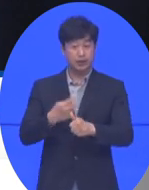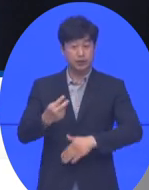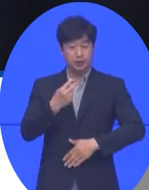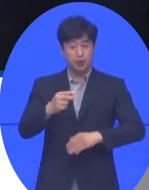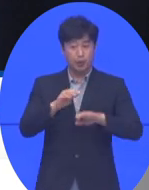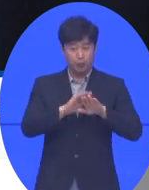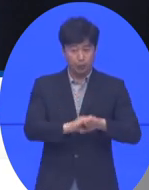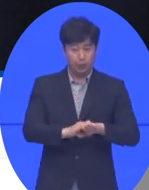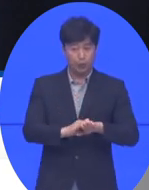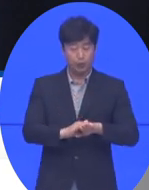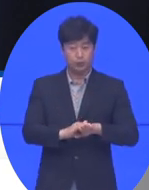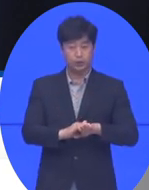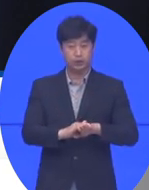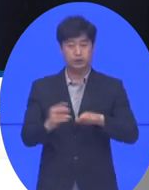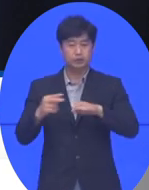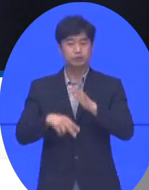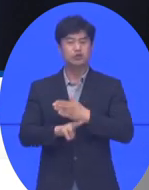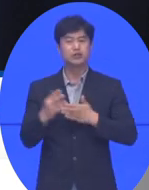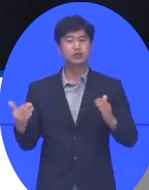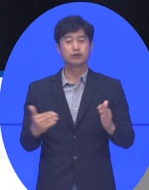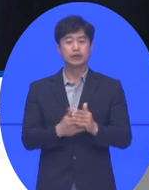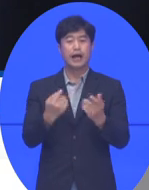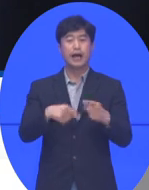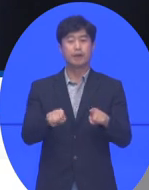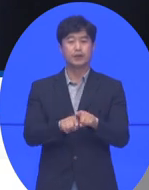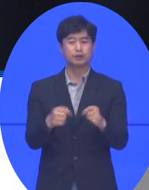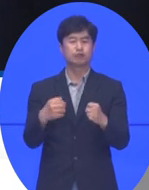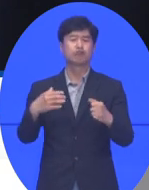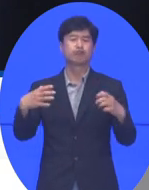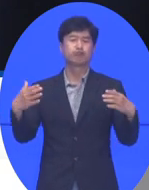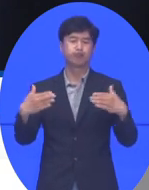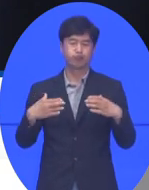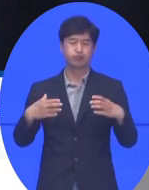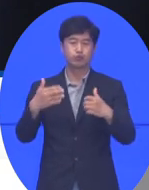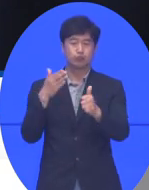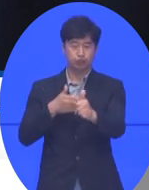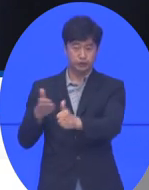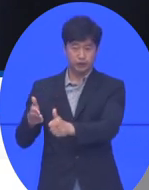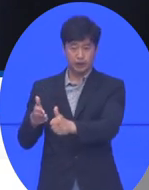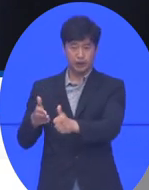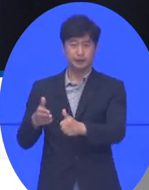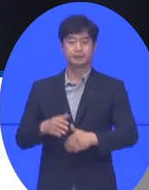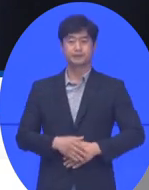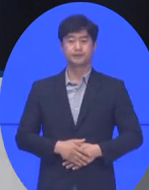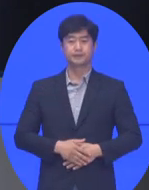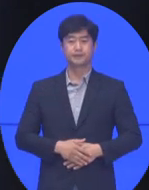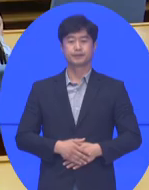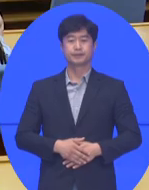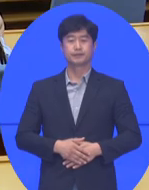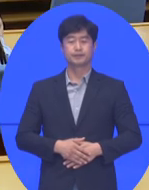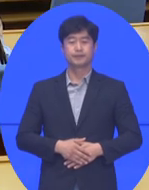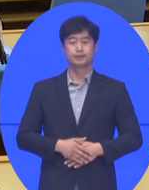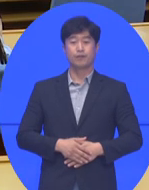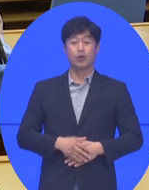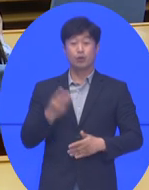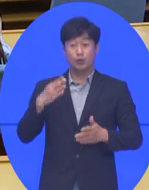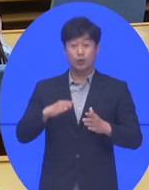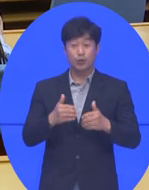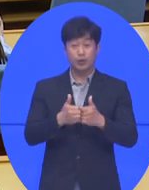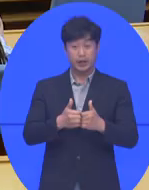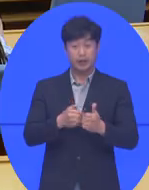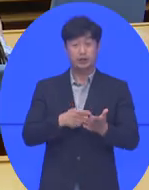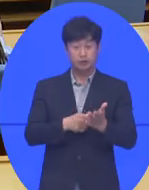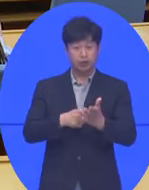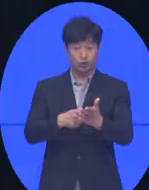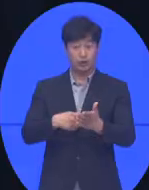보존하는 그 같은 비전을 달성하는 데 함께 힘을 붙여주시기를 이 자리에 빌어서 부탁드립니다. 도는 토론회에서